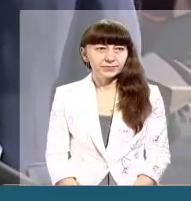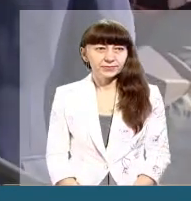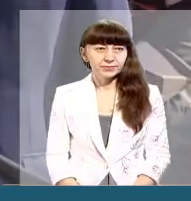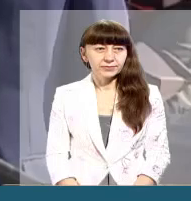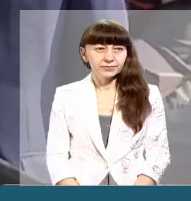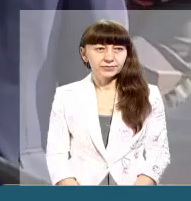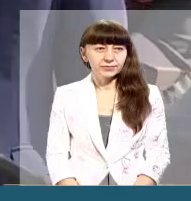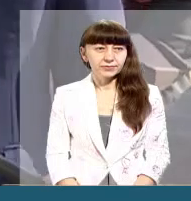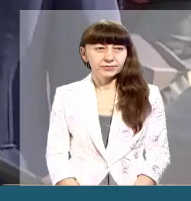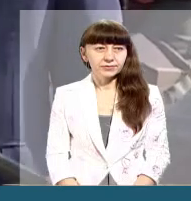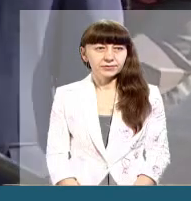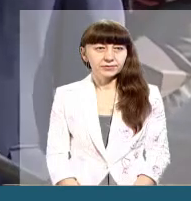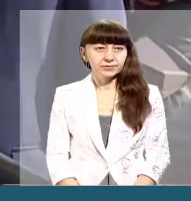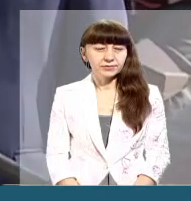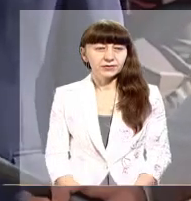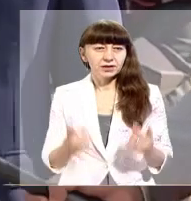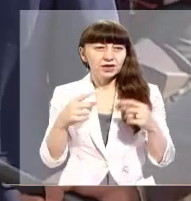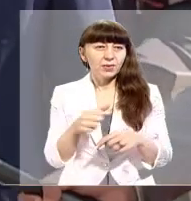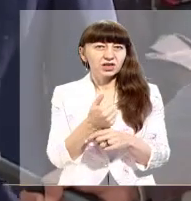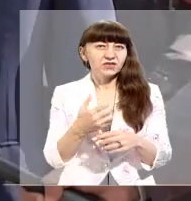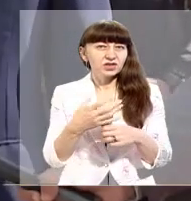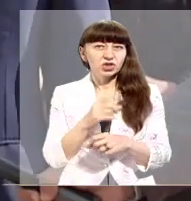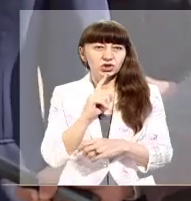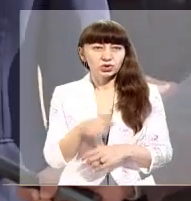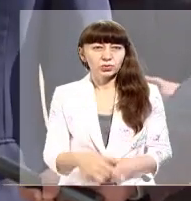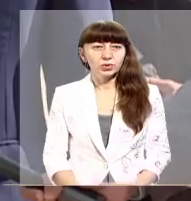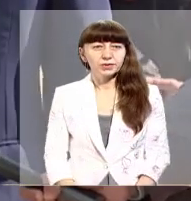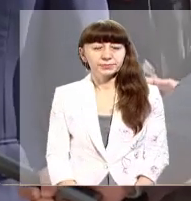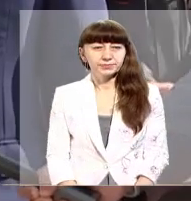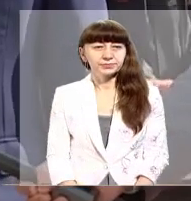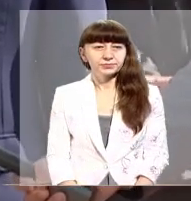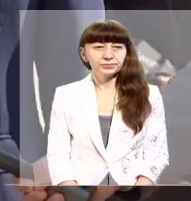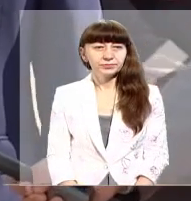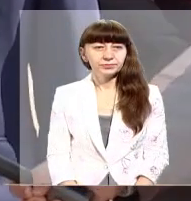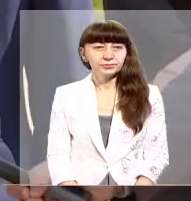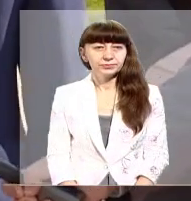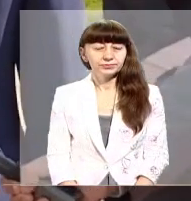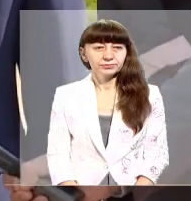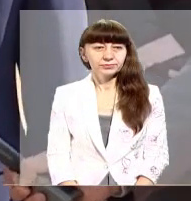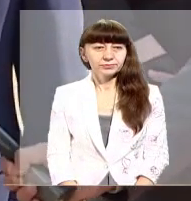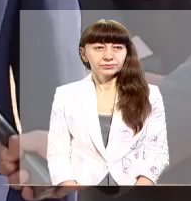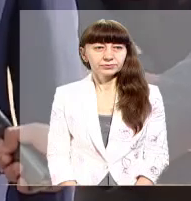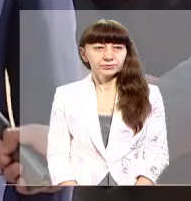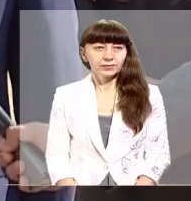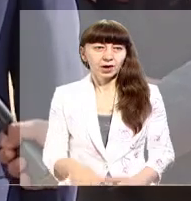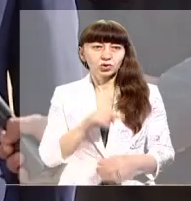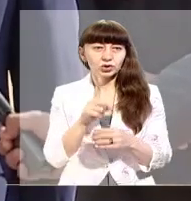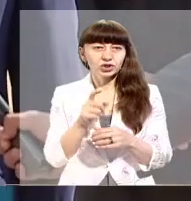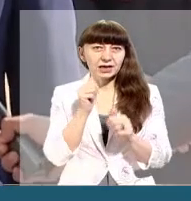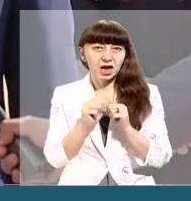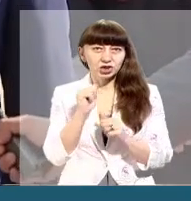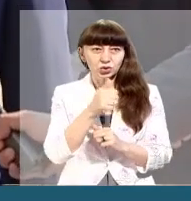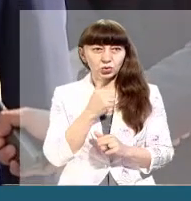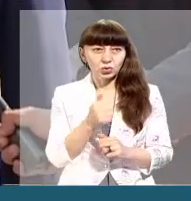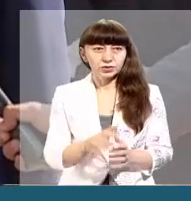не предусматривается, не будет. Ну, это самые главные вещи, которые должны с каждым годом. В принципе,